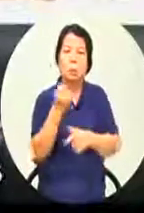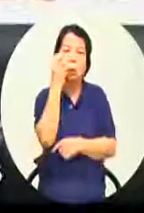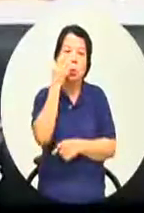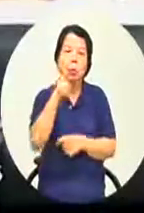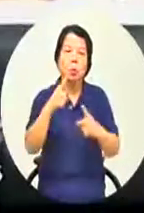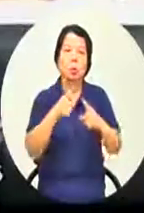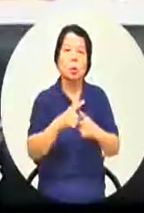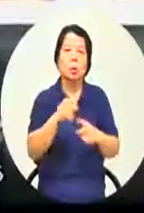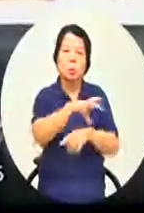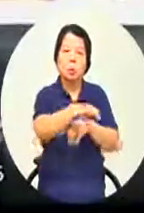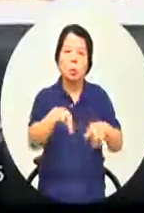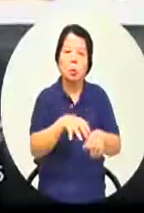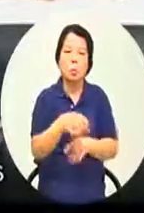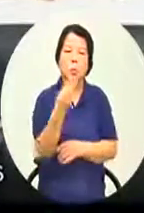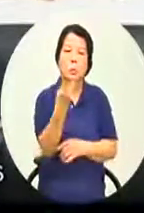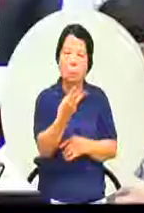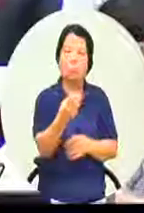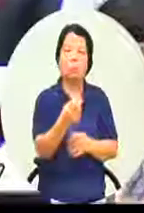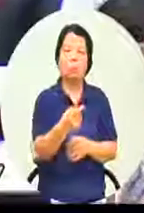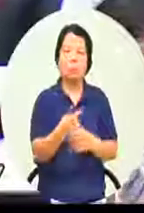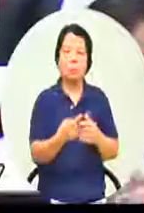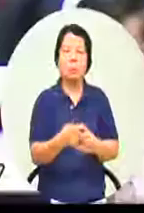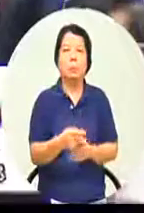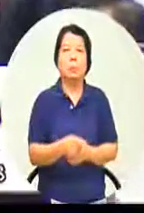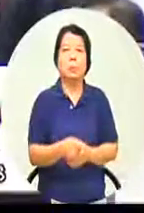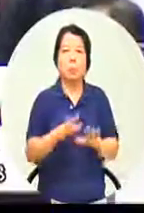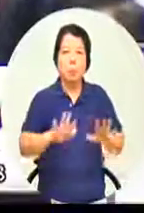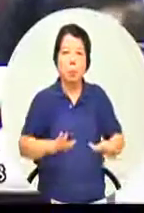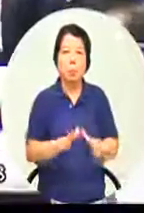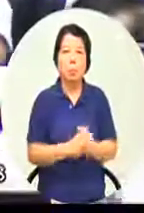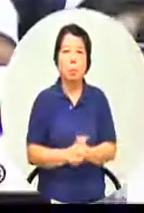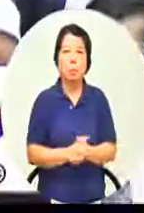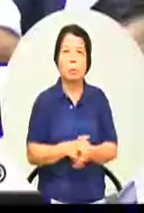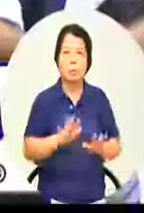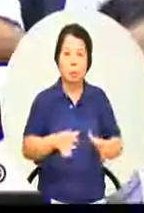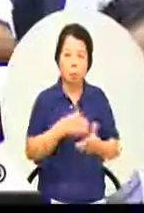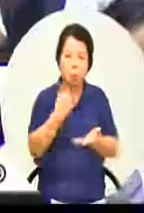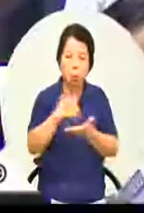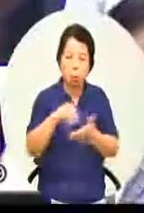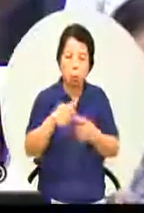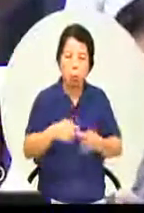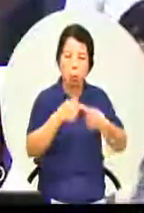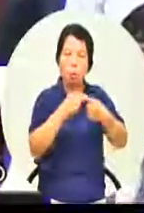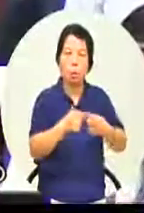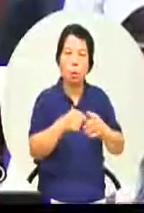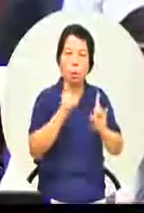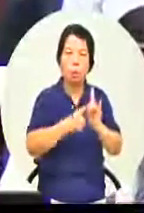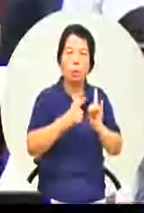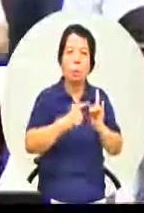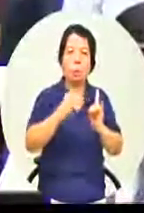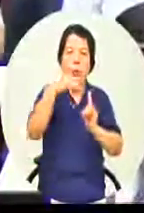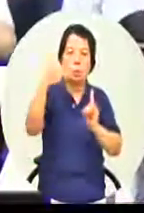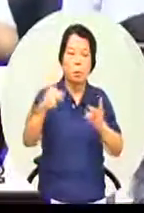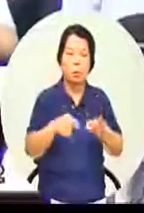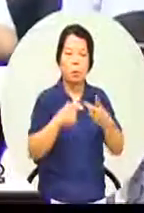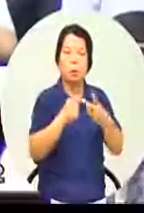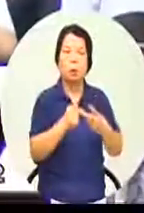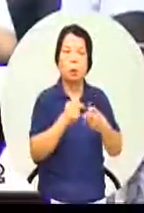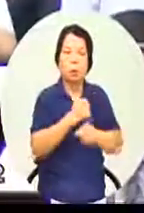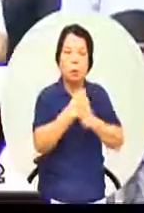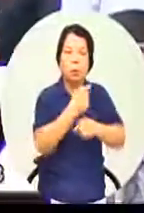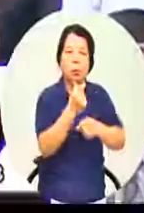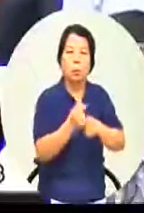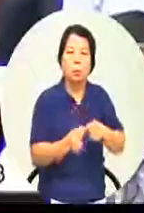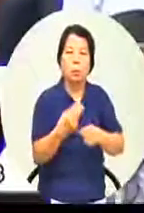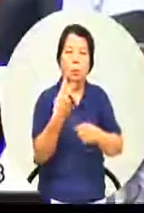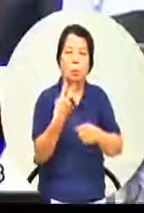的有哪一些地点？ 我们目前如果按照我们的统计的话，第一名是佛光山，第二名是博尔特区，